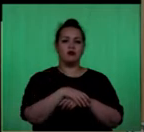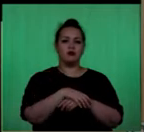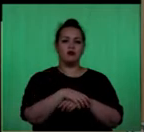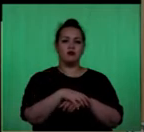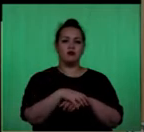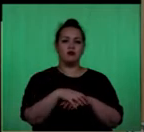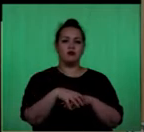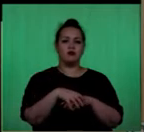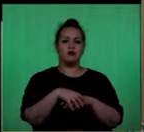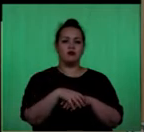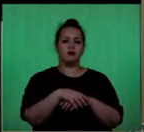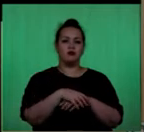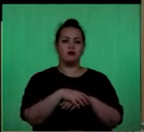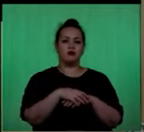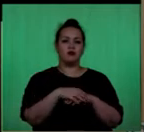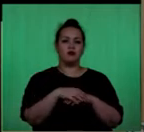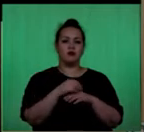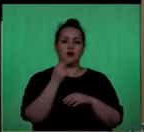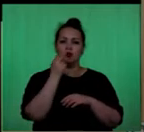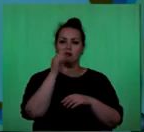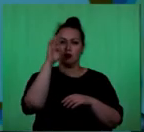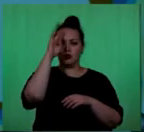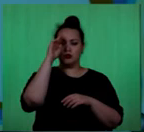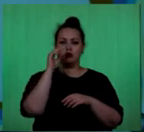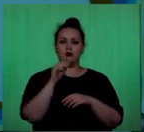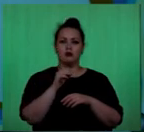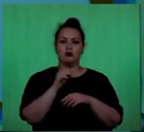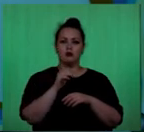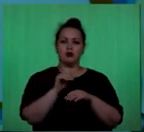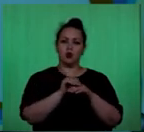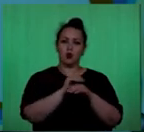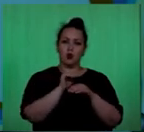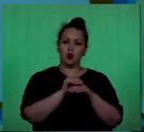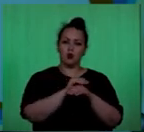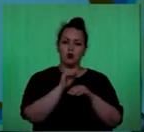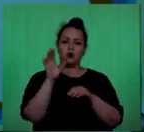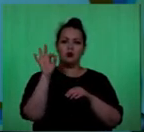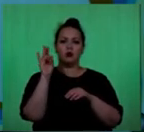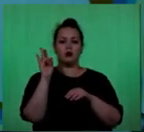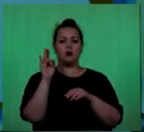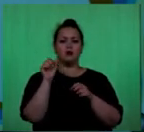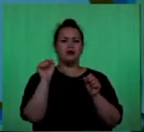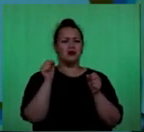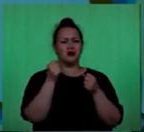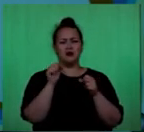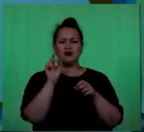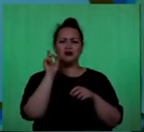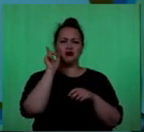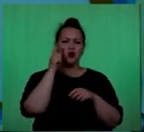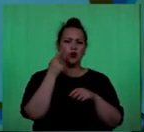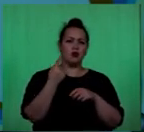итак наш малыш добрый он не может долго обижаться